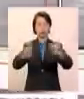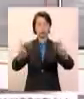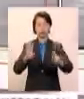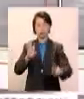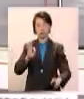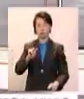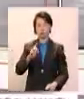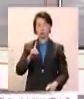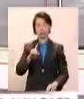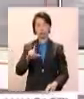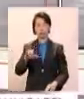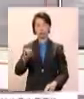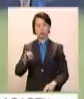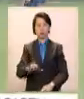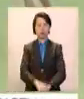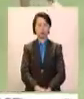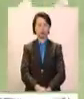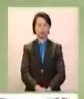Fazli Ibrahim.